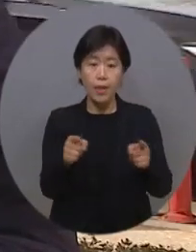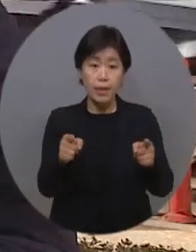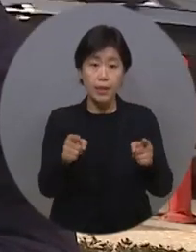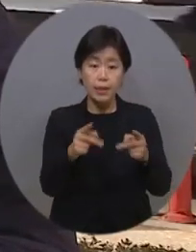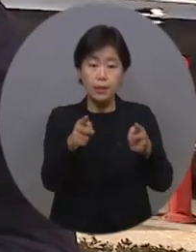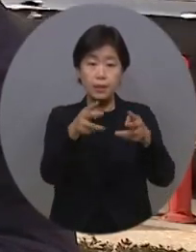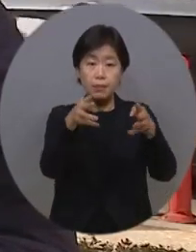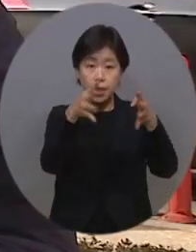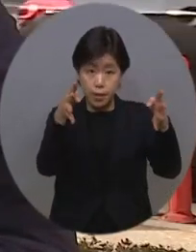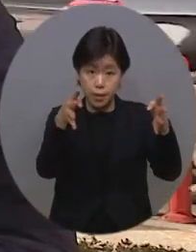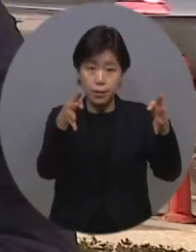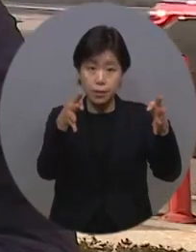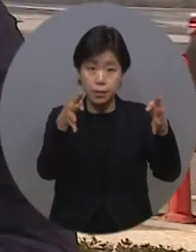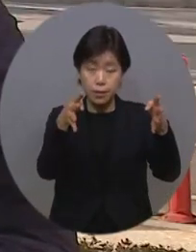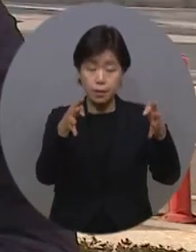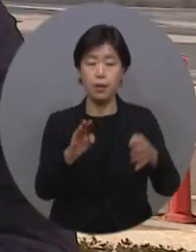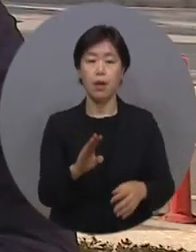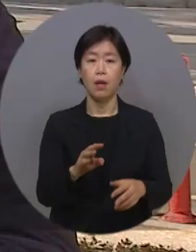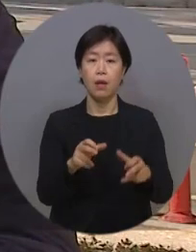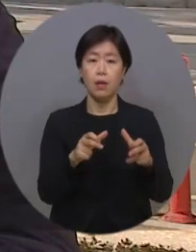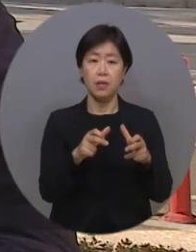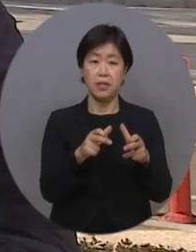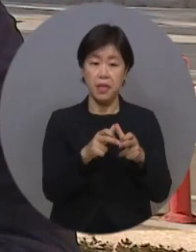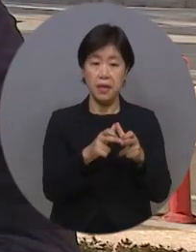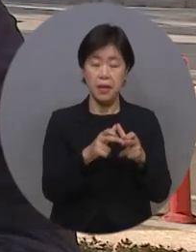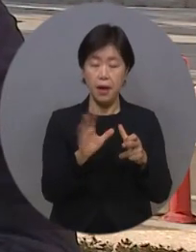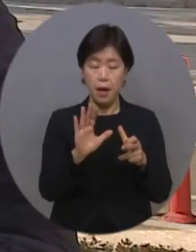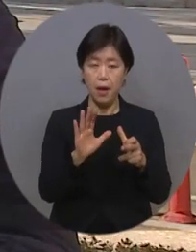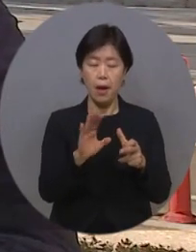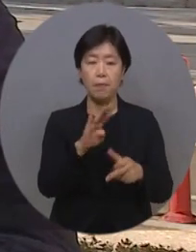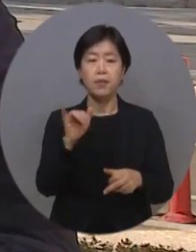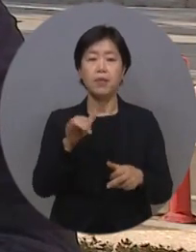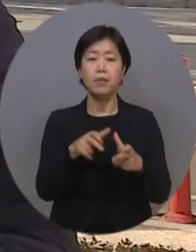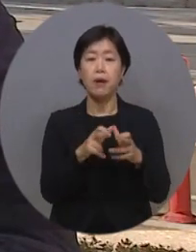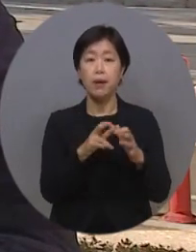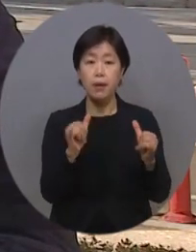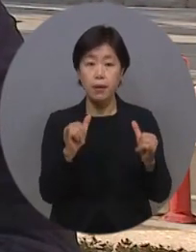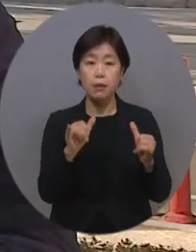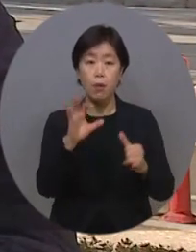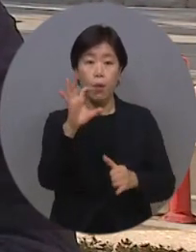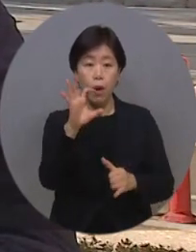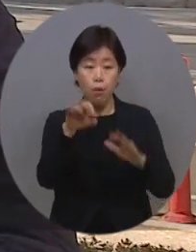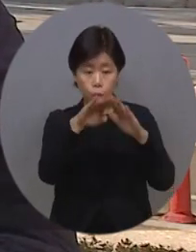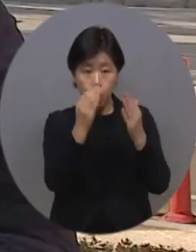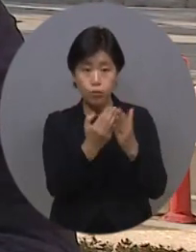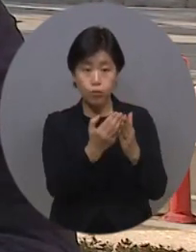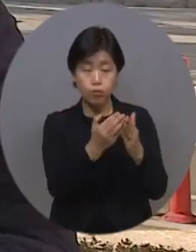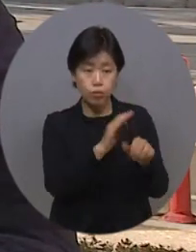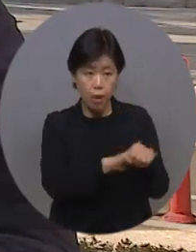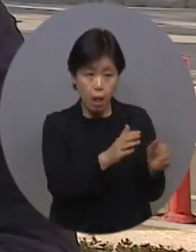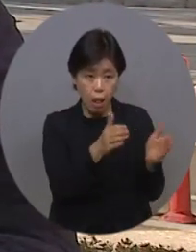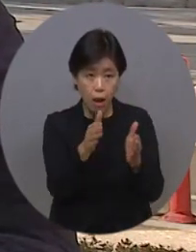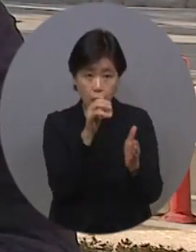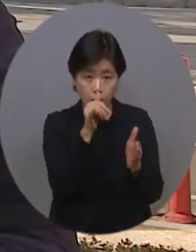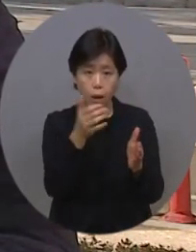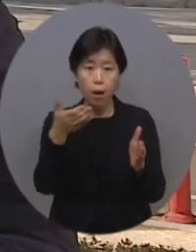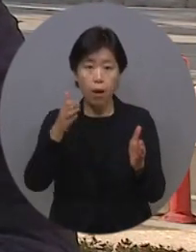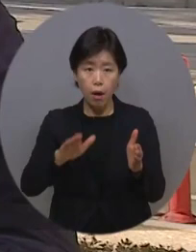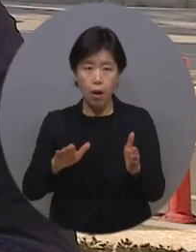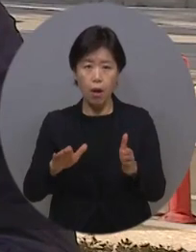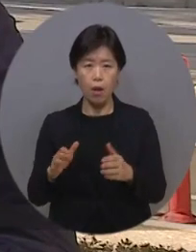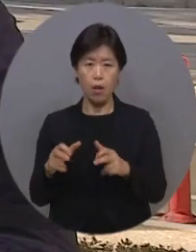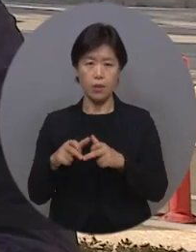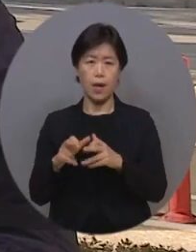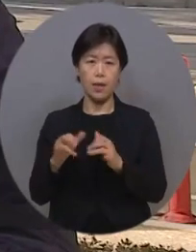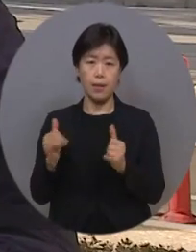4층까지 비장애인 화장실은 모두 갖추어져 있습니다. 그런데 몸이 불편한